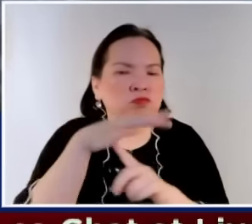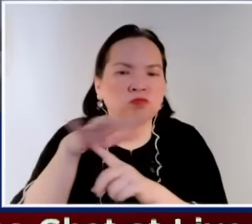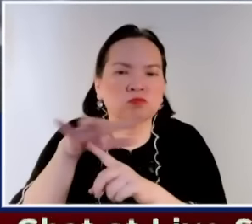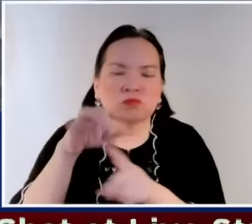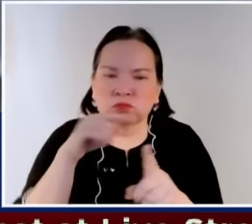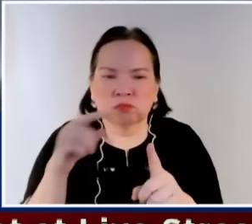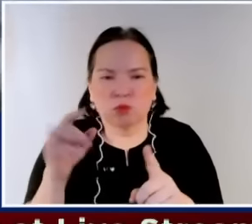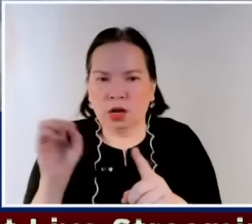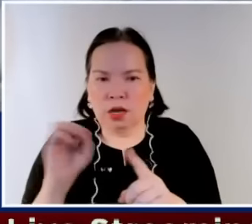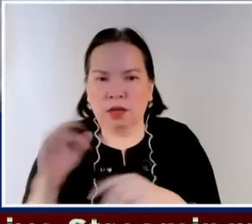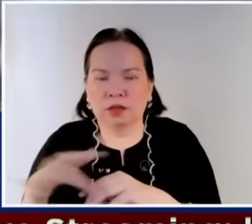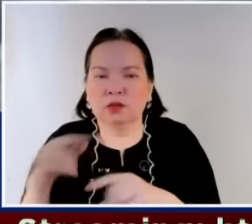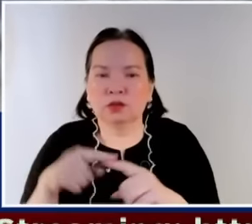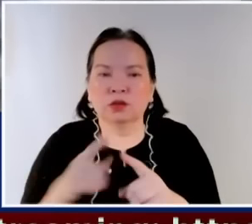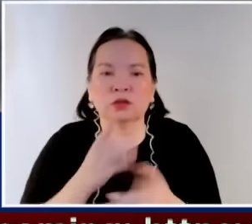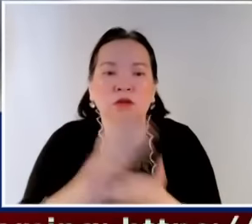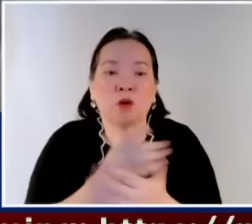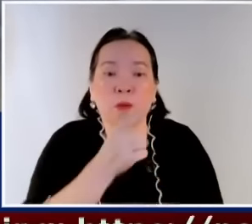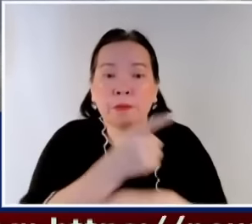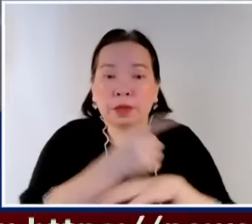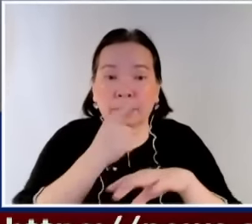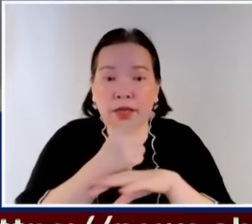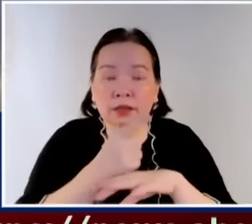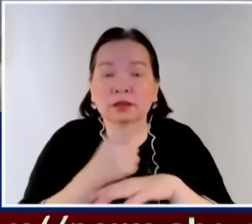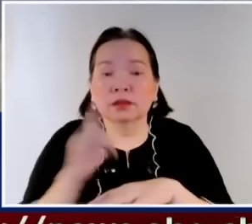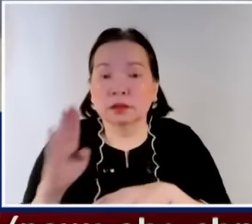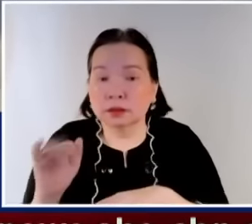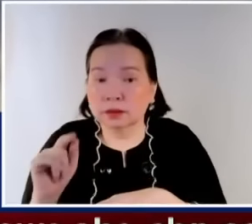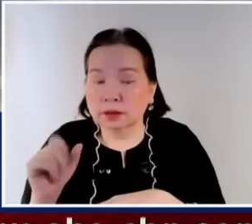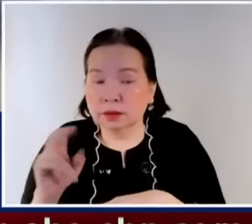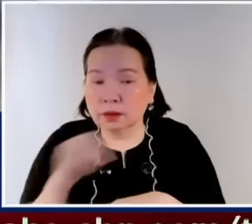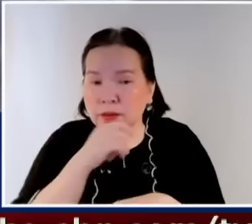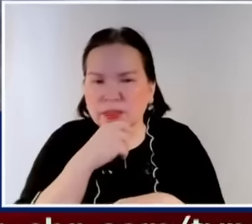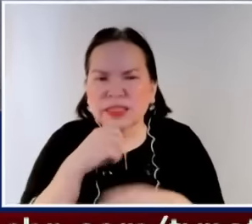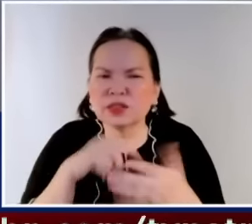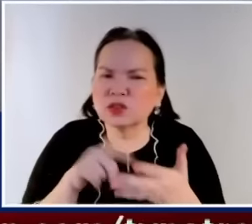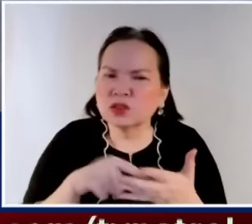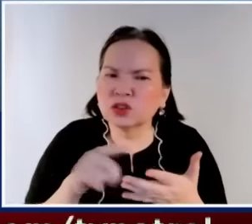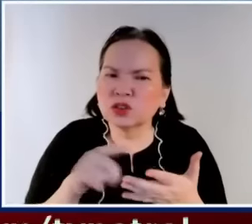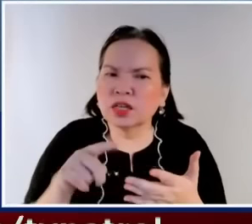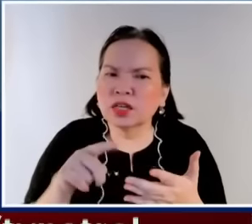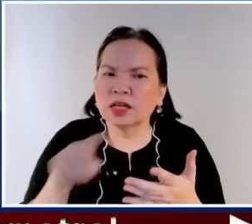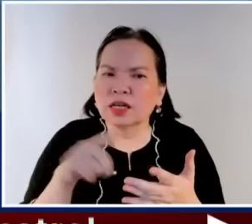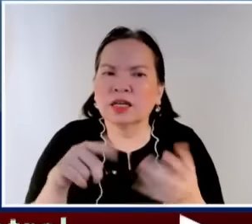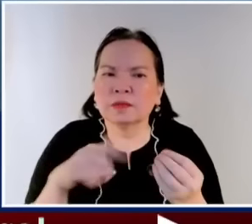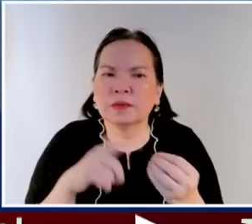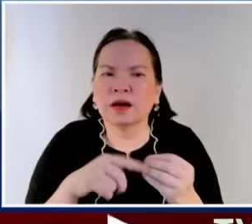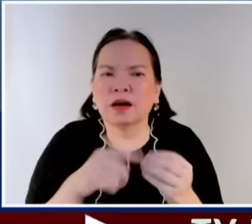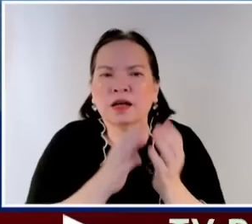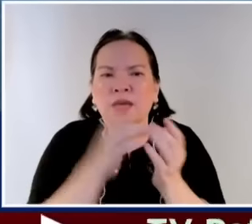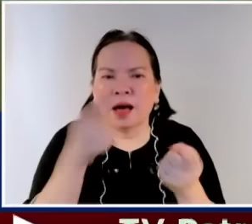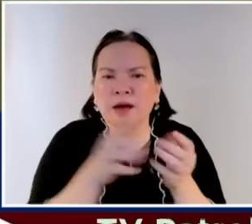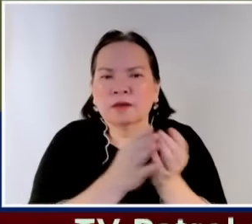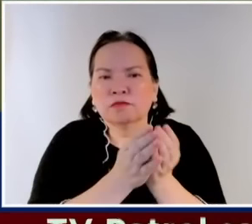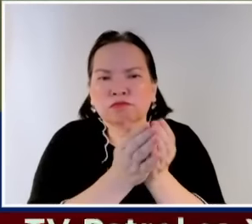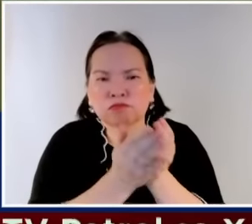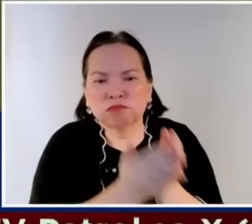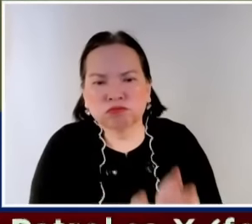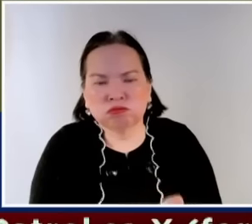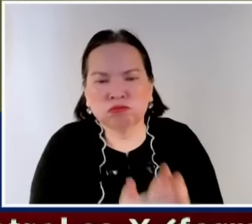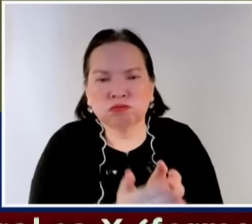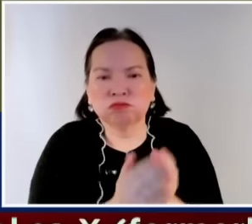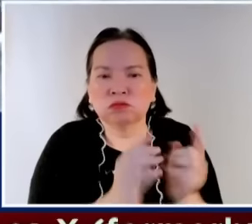ang kongresista para kumuha ng mga impormasyon sa gagawing investigasyon ng Kongreso sa paglubog ng motor tanker Terra Nova, motor